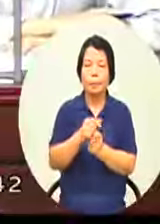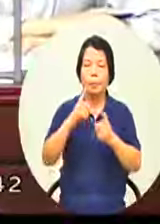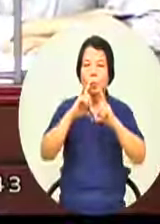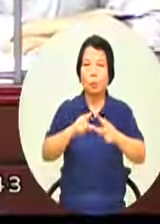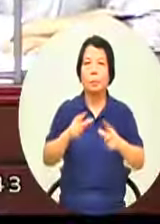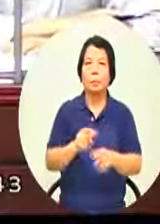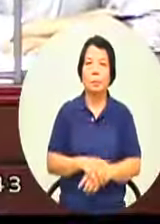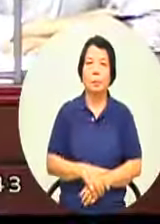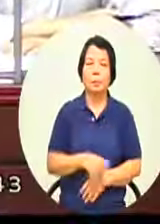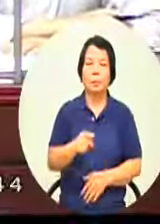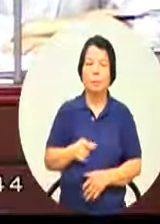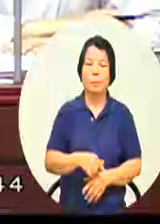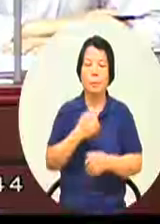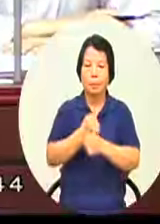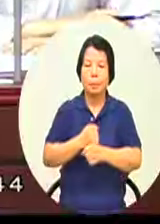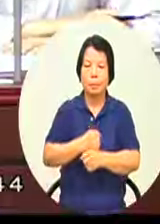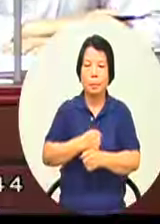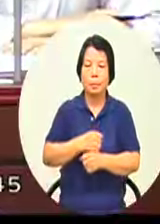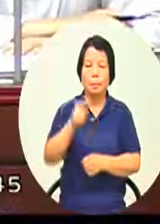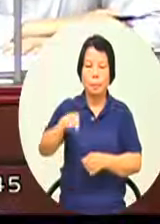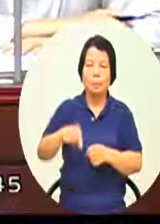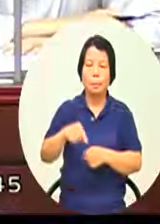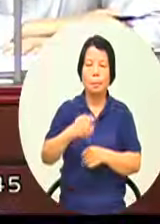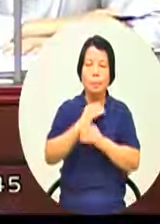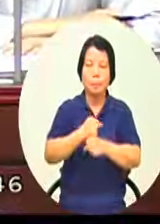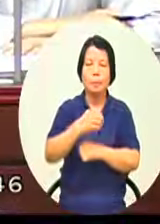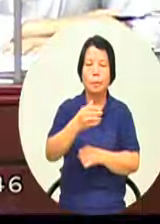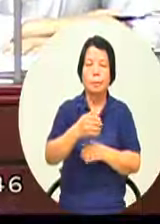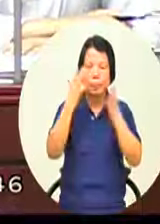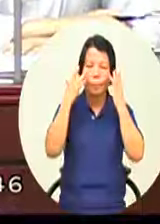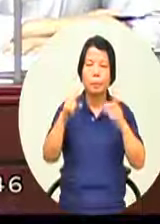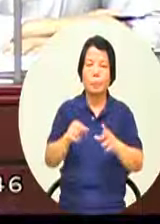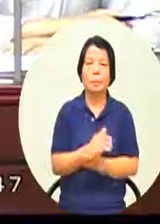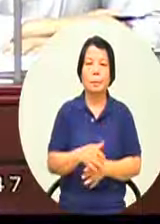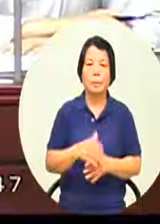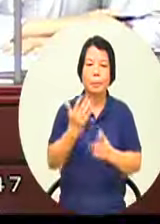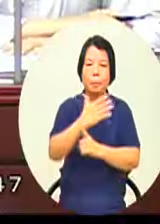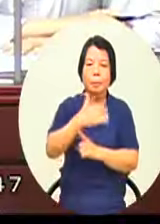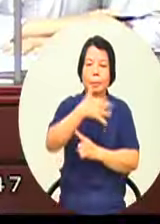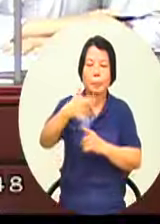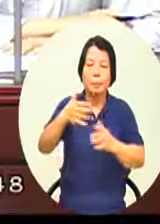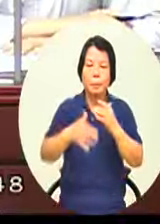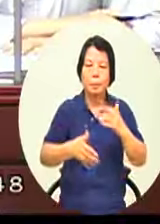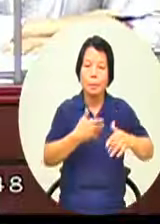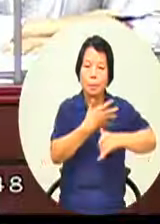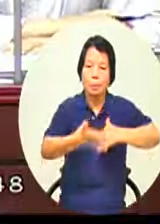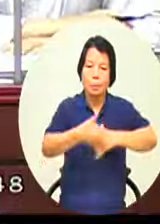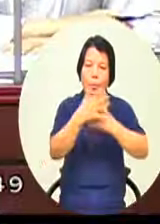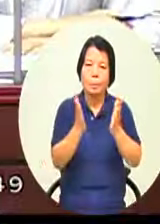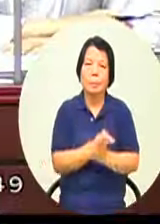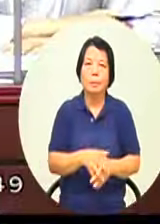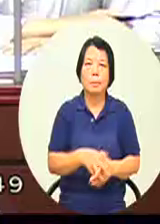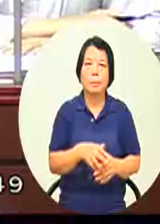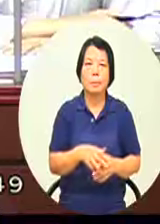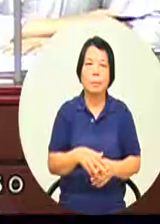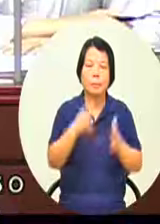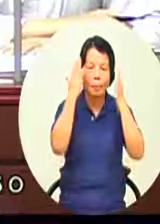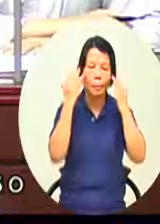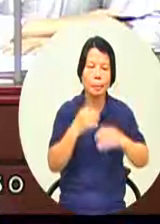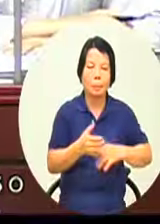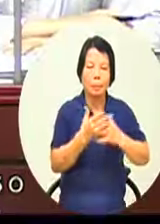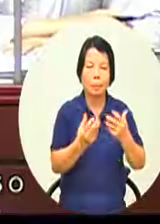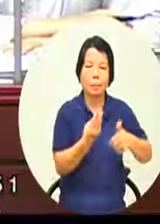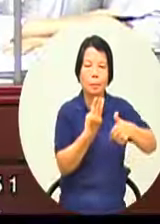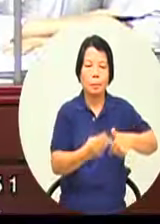刚刚提到的纳马夏，还有南子仙溪就旗山溪这一个会勘 那我们水利局会邀那个水保局